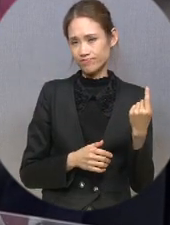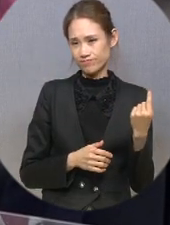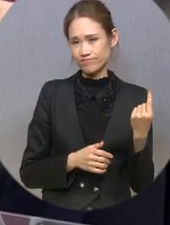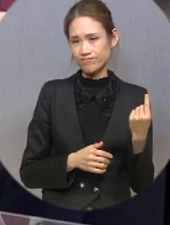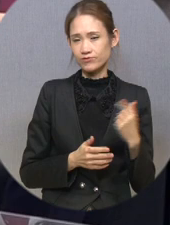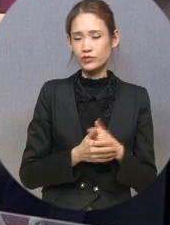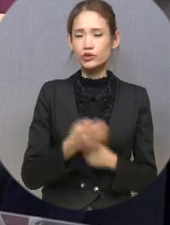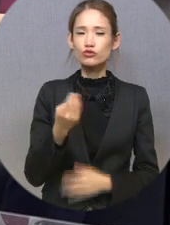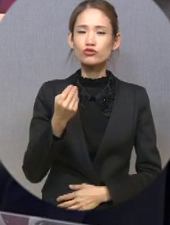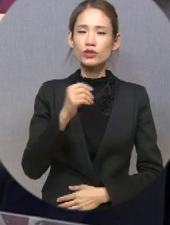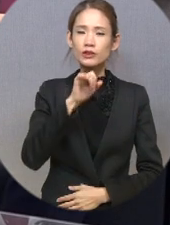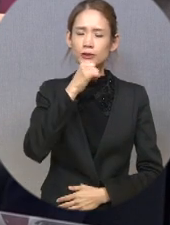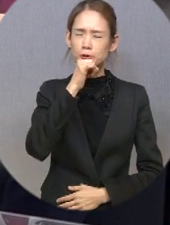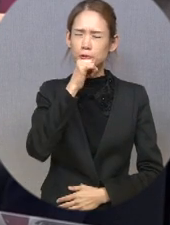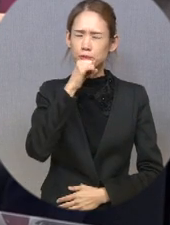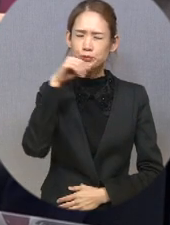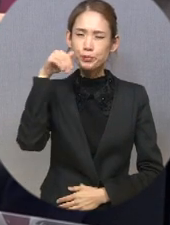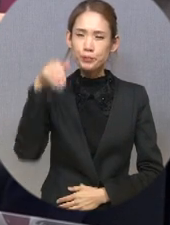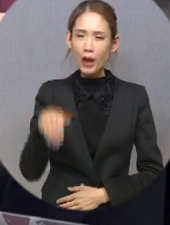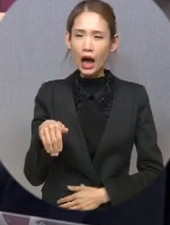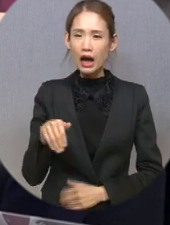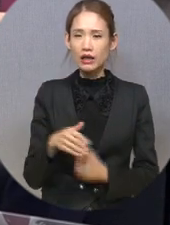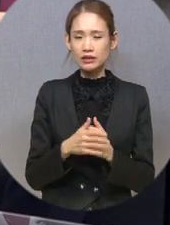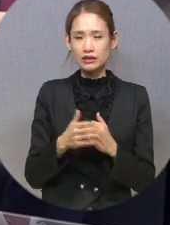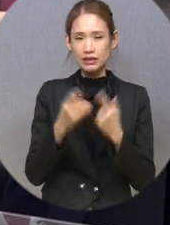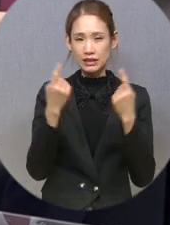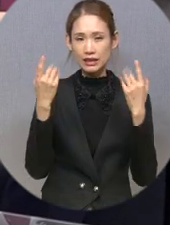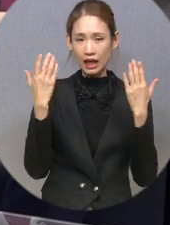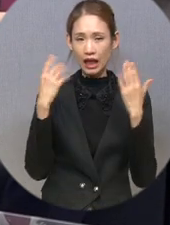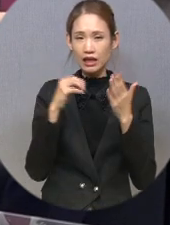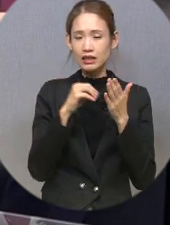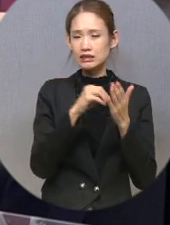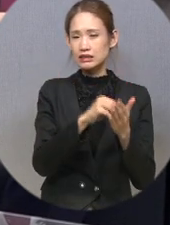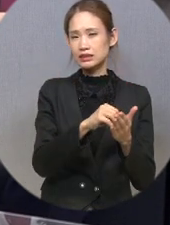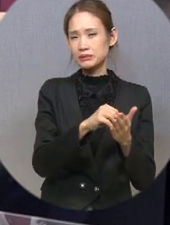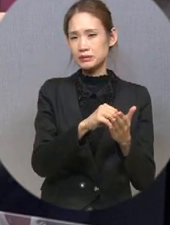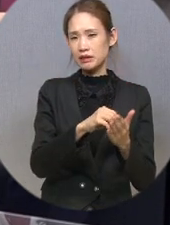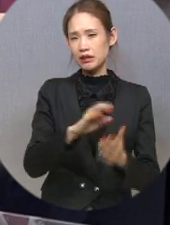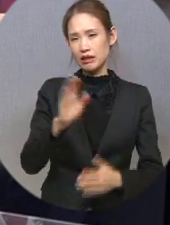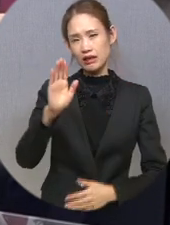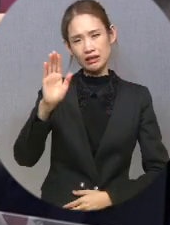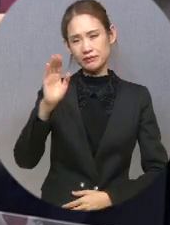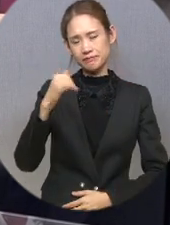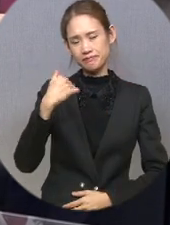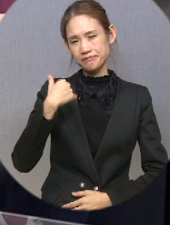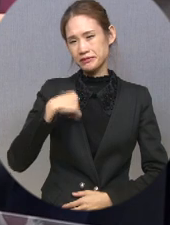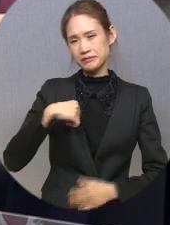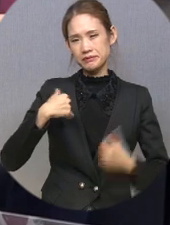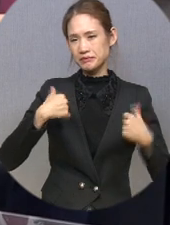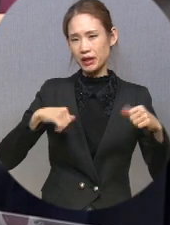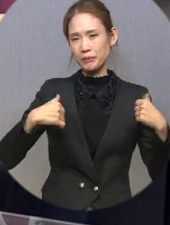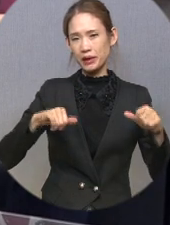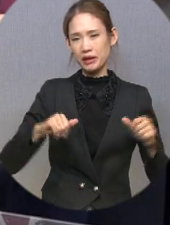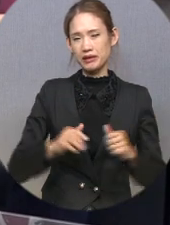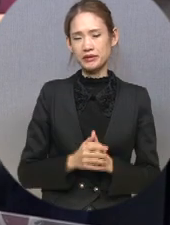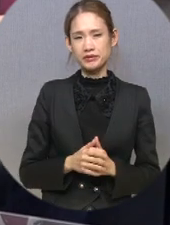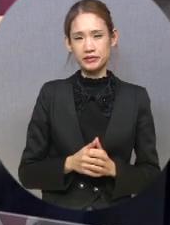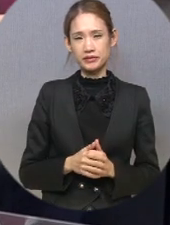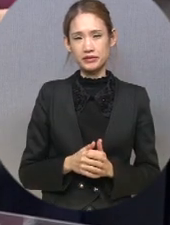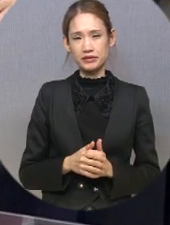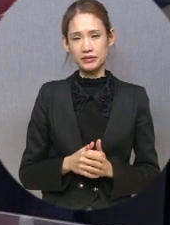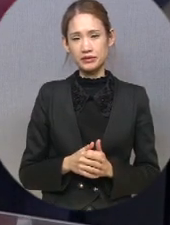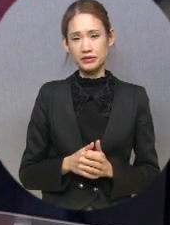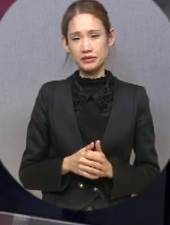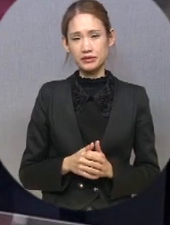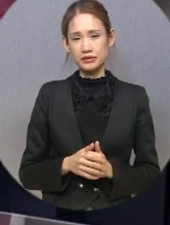수학에서 점수가 안 나오니까 이제는 대학 입시 자체를 에휴, 될 대로 되라. 이렇게 돼 버리는 거죠. 이제 이게